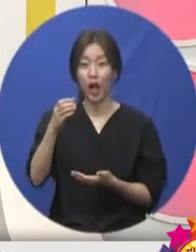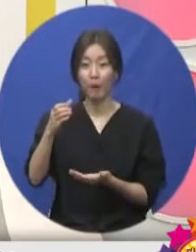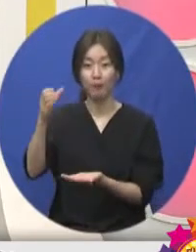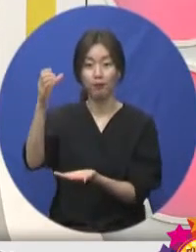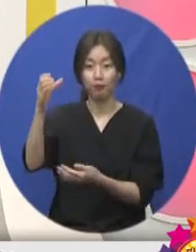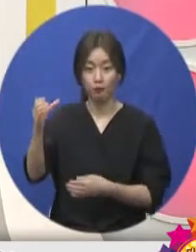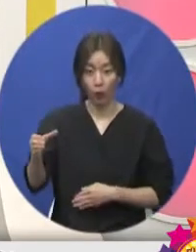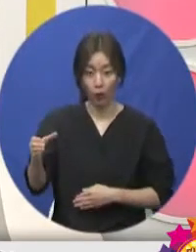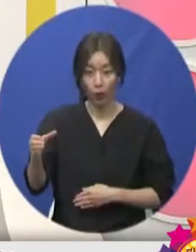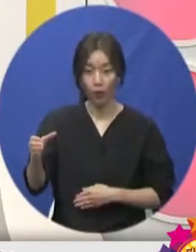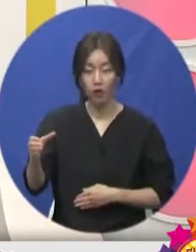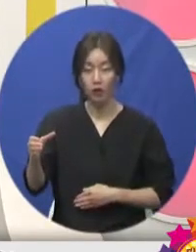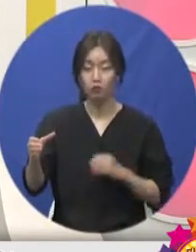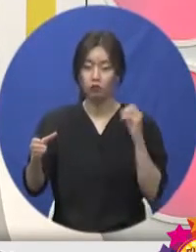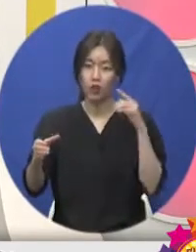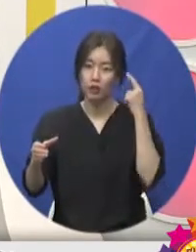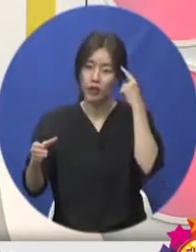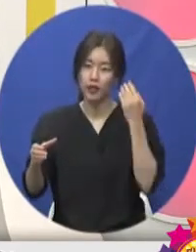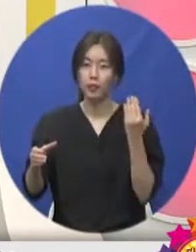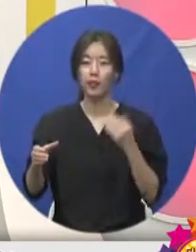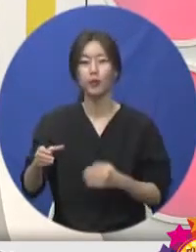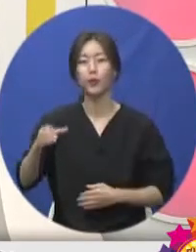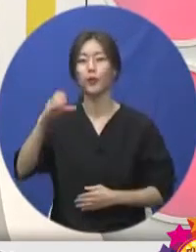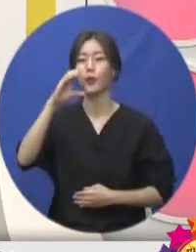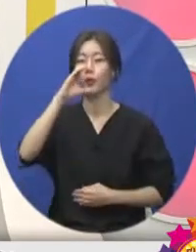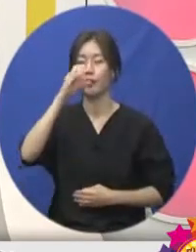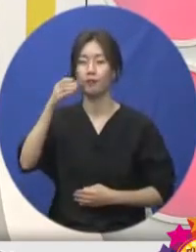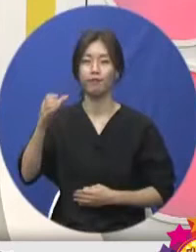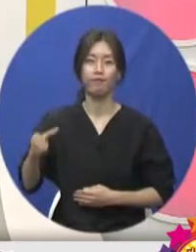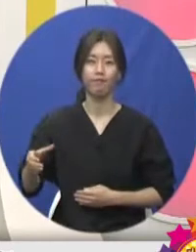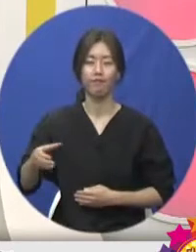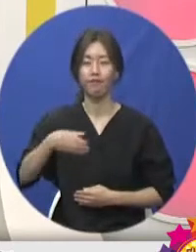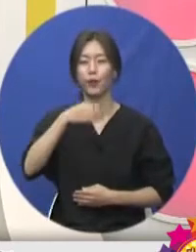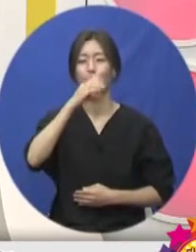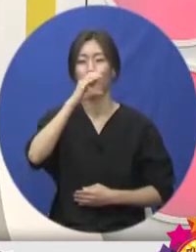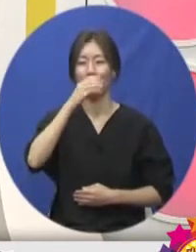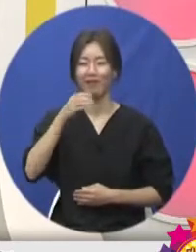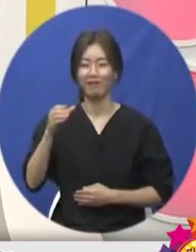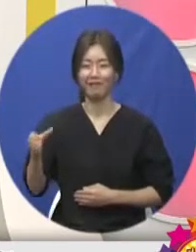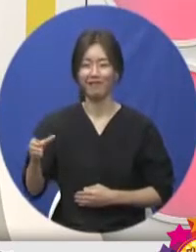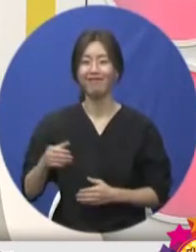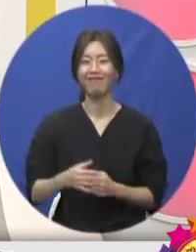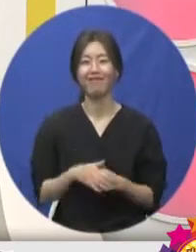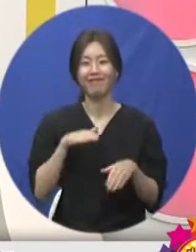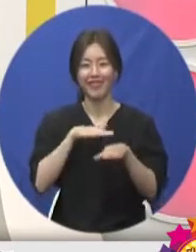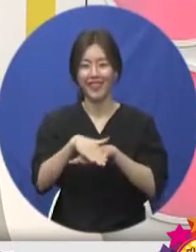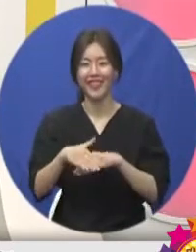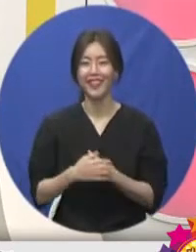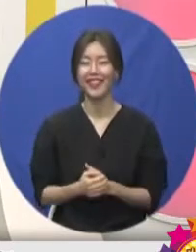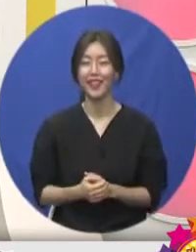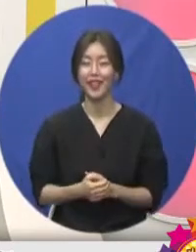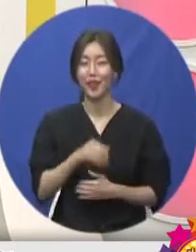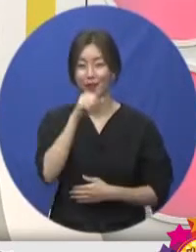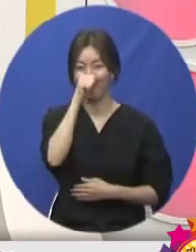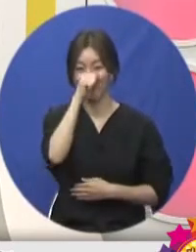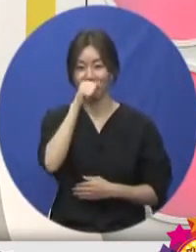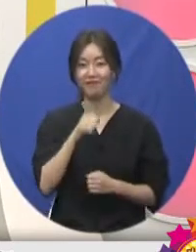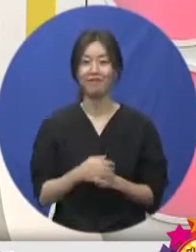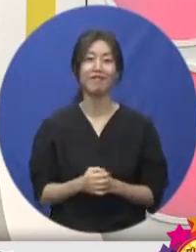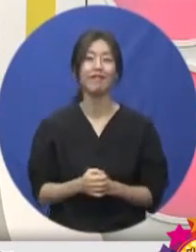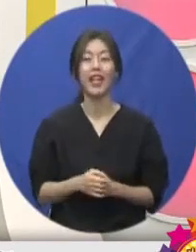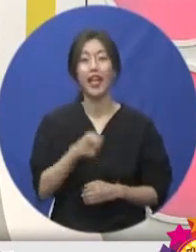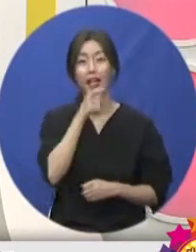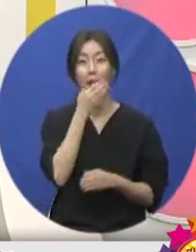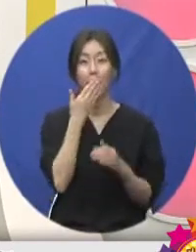갖다 놓고요. 놓고. 네네. 아 좋대요. 이렇게 자주 자주 마셔가면서 그렇게 예, 예. 됩니다. 아주 좋습니다. 네. 자 네. 이제